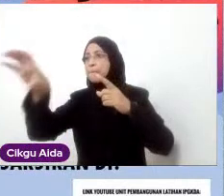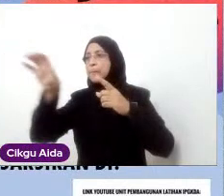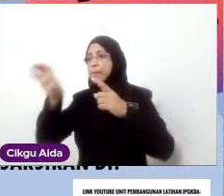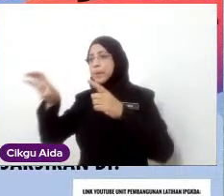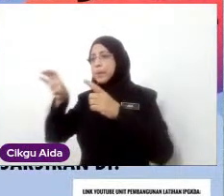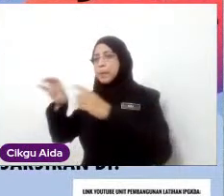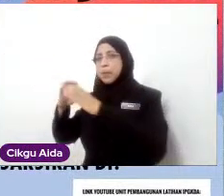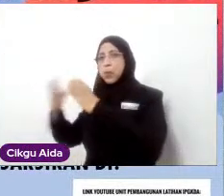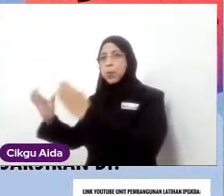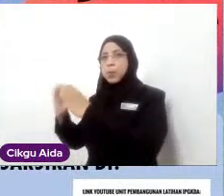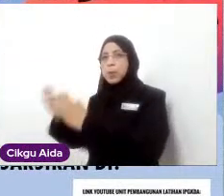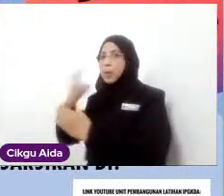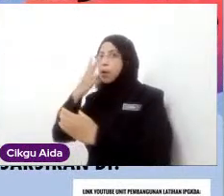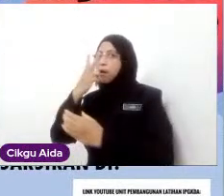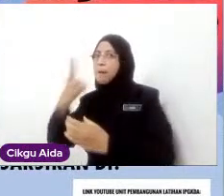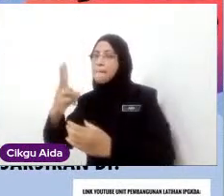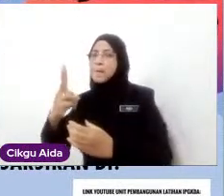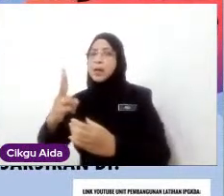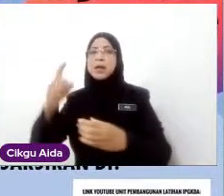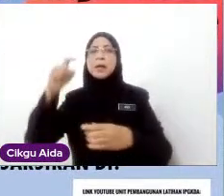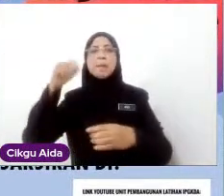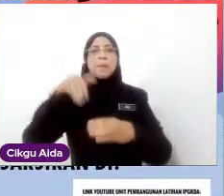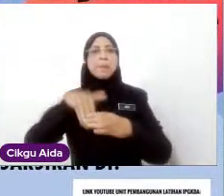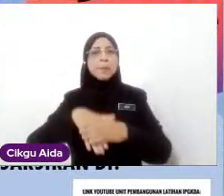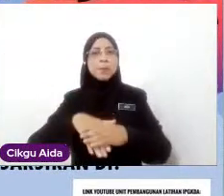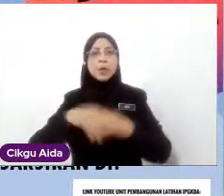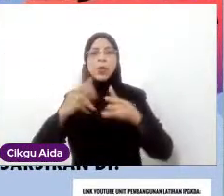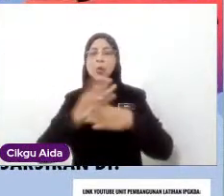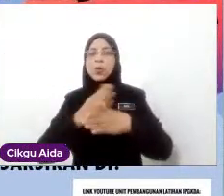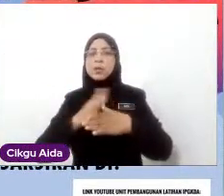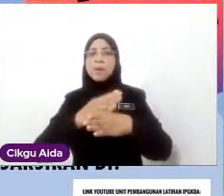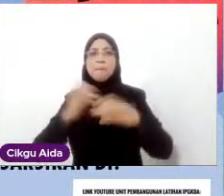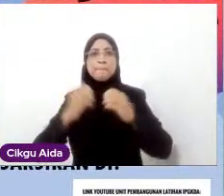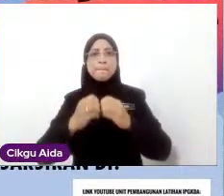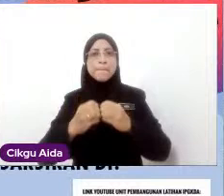sesi PDP tu kita boleh kongsi banyak benda, banyak jenis soalan.